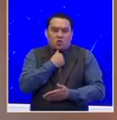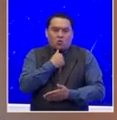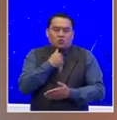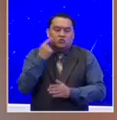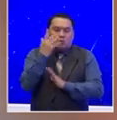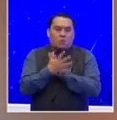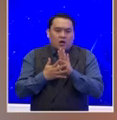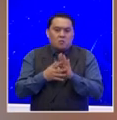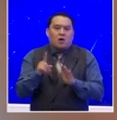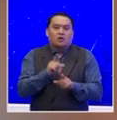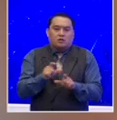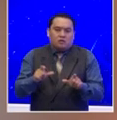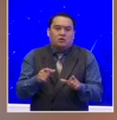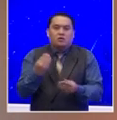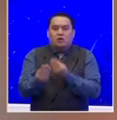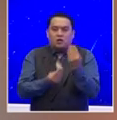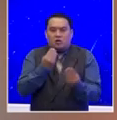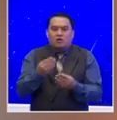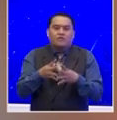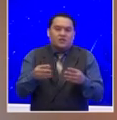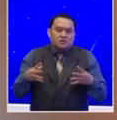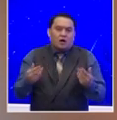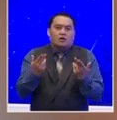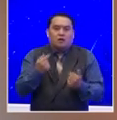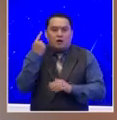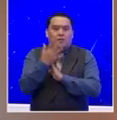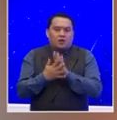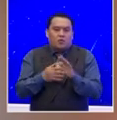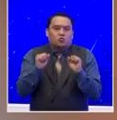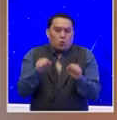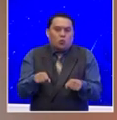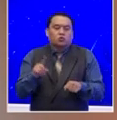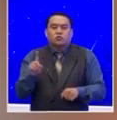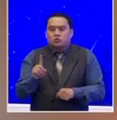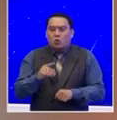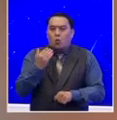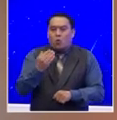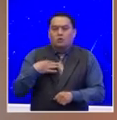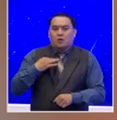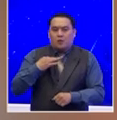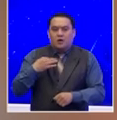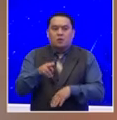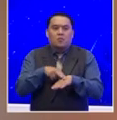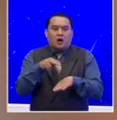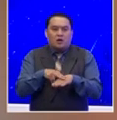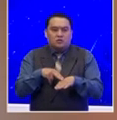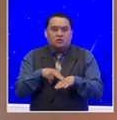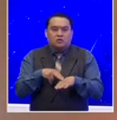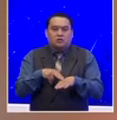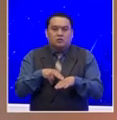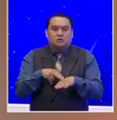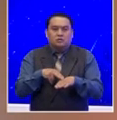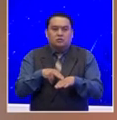понимает. Дети ходят, как бы, на улице, весна, да, но... И приходится отправляться, вот, экипаж полиции, чтобы он потом ходил и